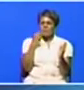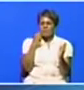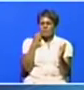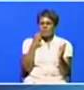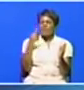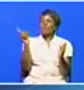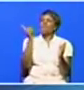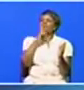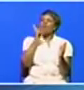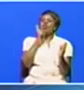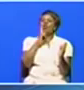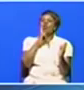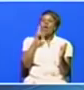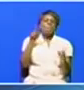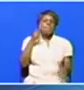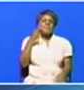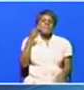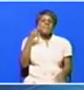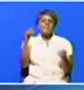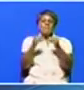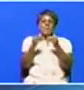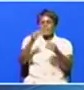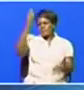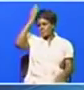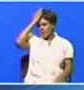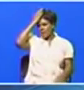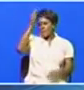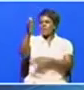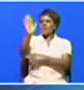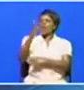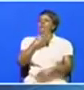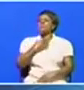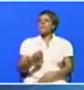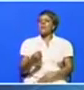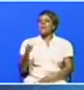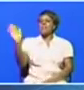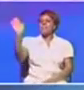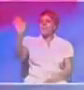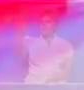Kesho utakuwa na Emery Kilobi. Tukutane siku ya Jumatatu, Mungu akitujalia. Kwa heri kwa sasa.